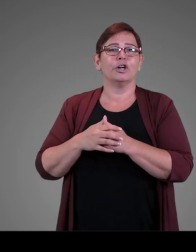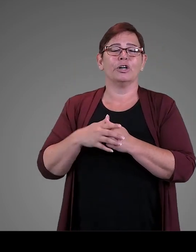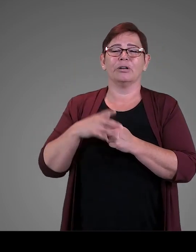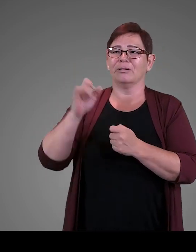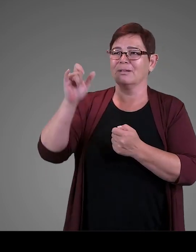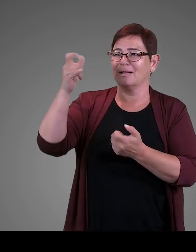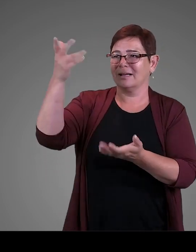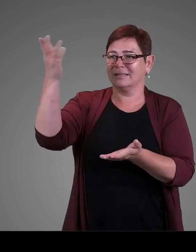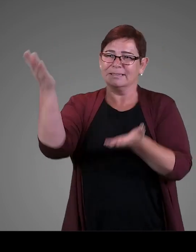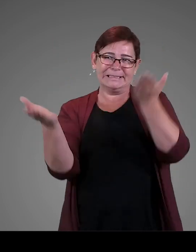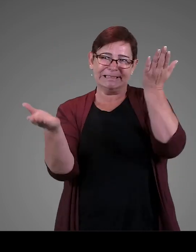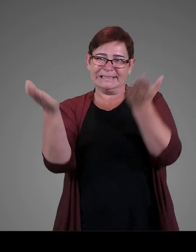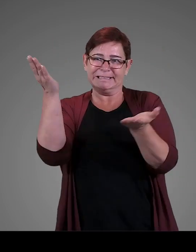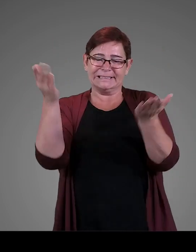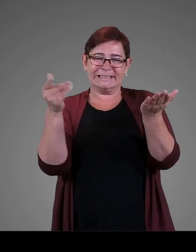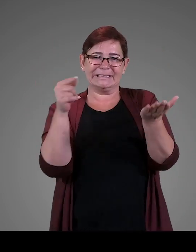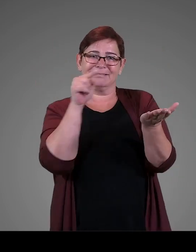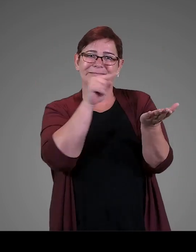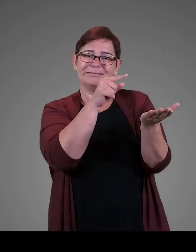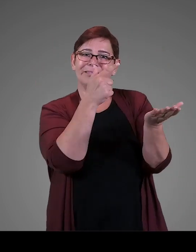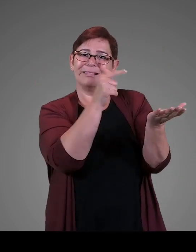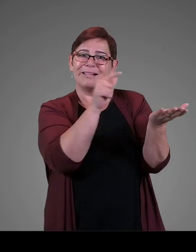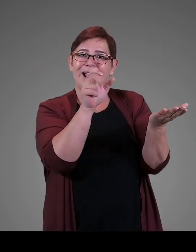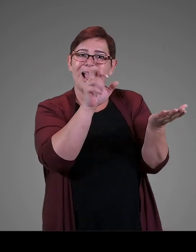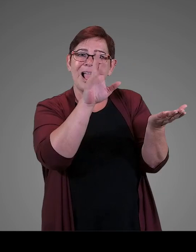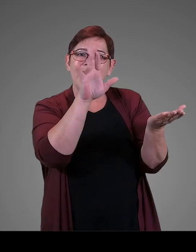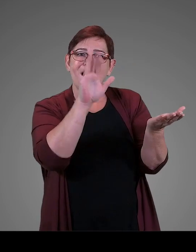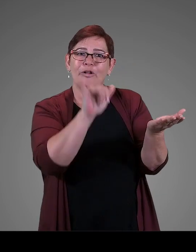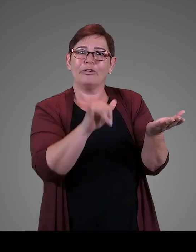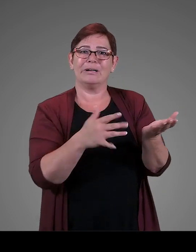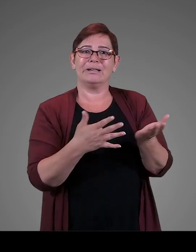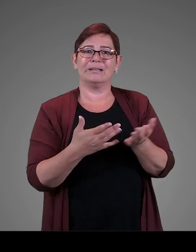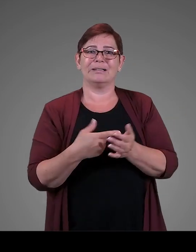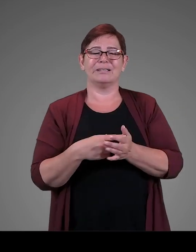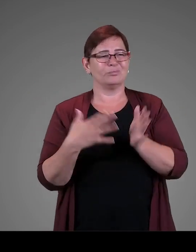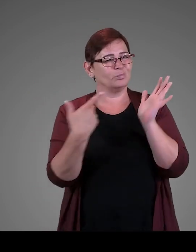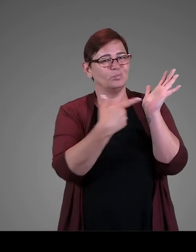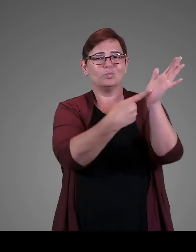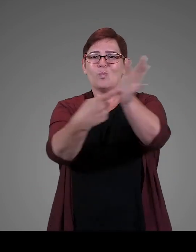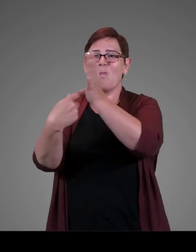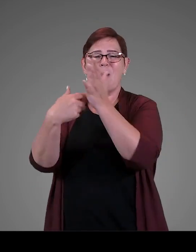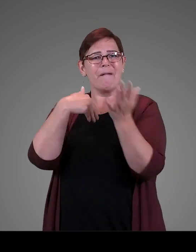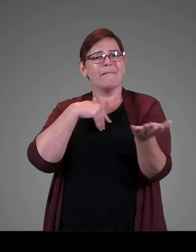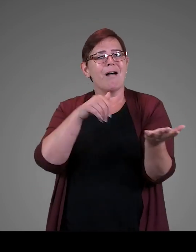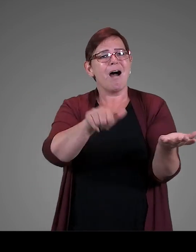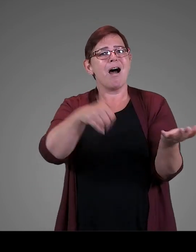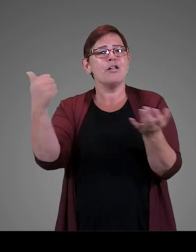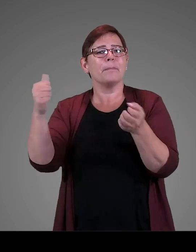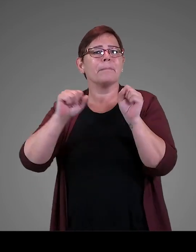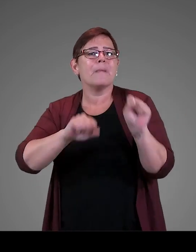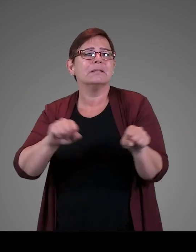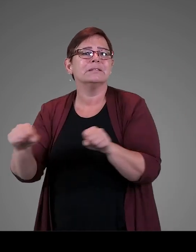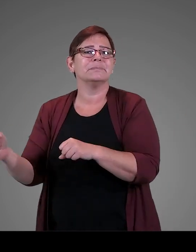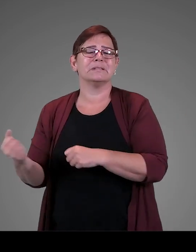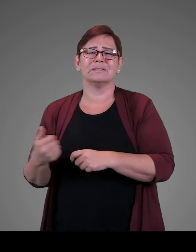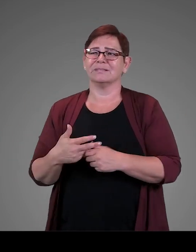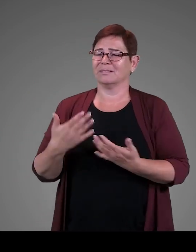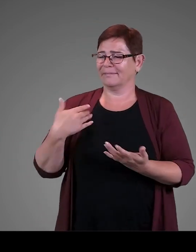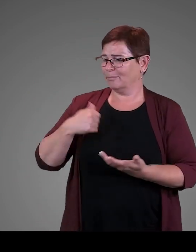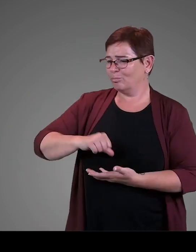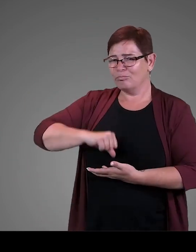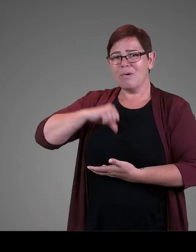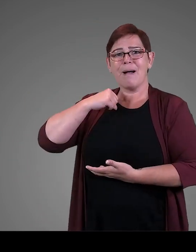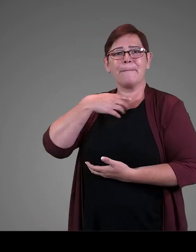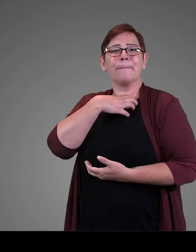foire plurale, tu sais, pour faire un contrepoids aux galeries, tu sais, pour montrer qu'il y a une autre possibilité, puis montrer